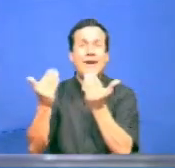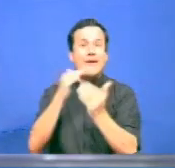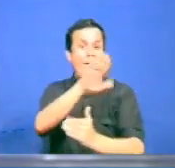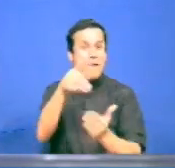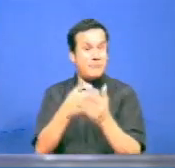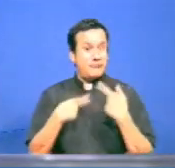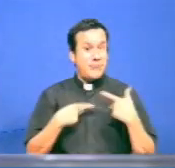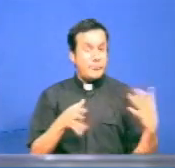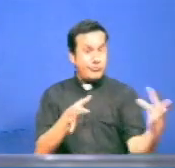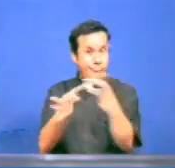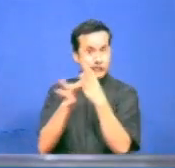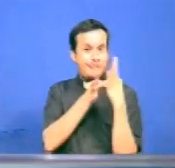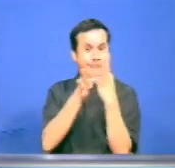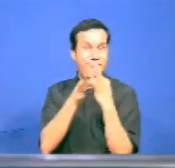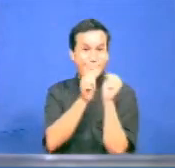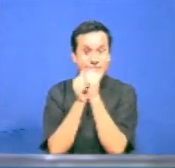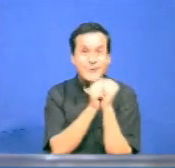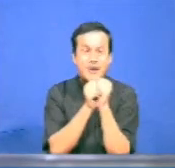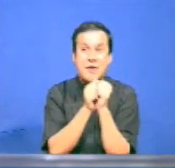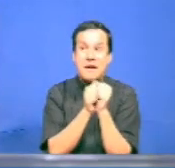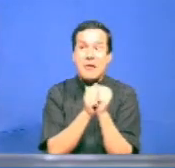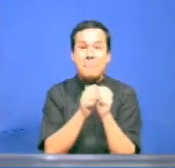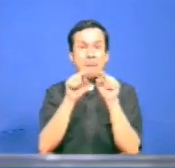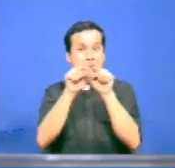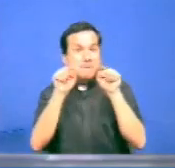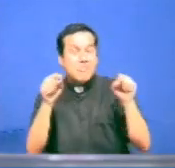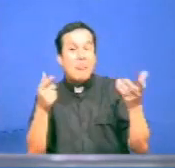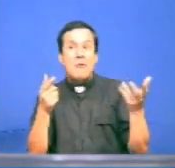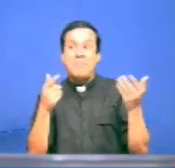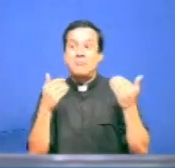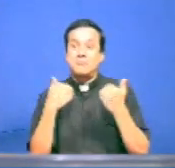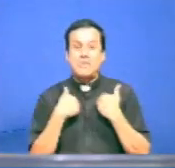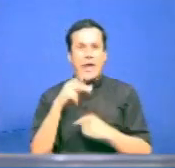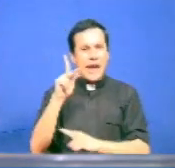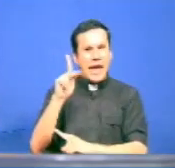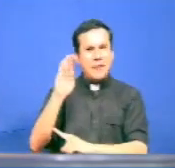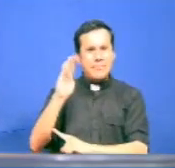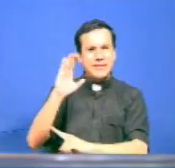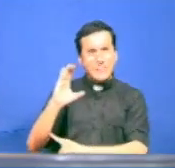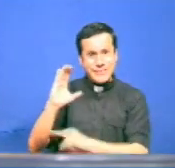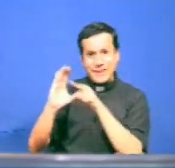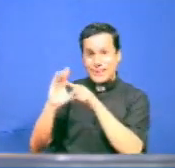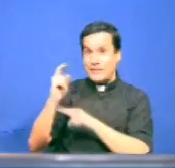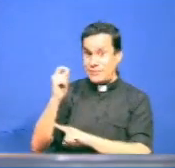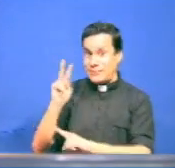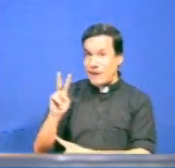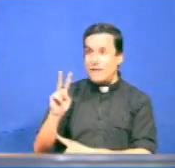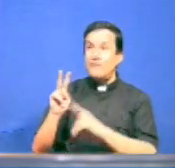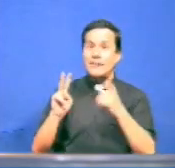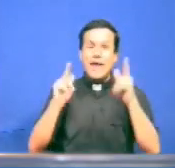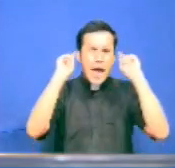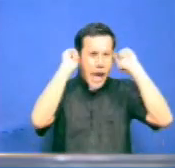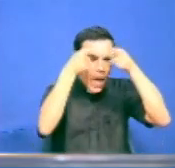nasi, hasa walio mbele yetu kueneza habari hizo: KBC, Ukweli TV, Captain